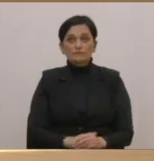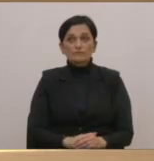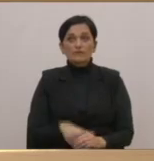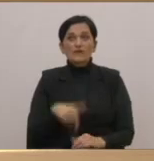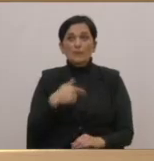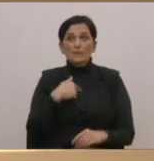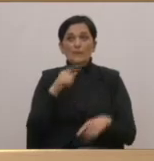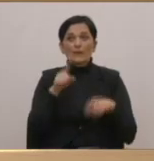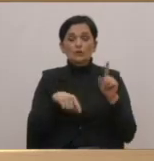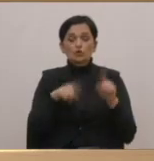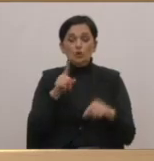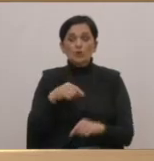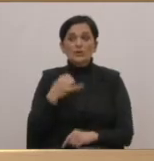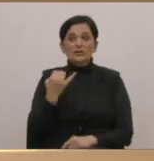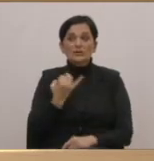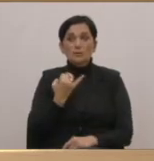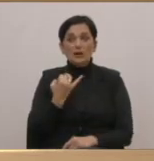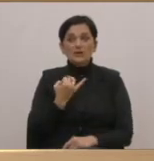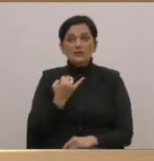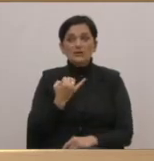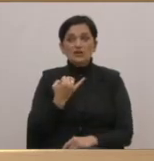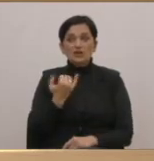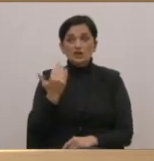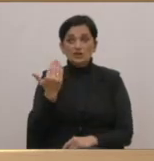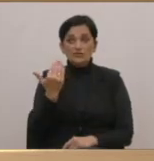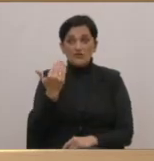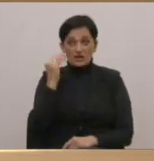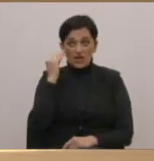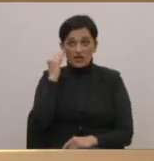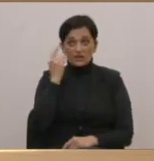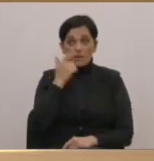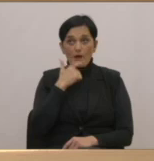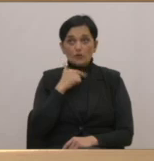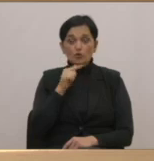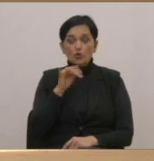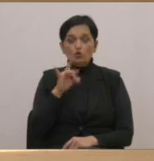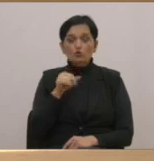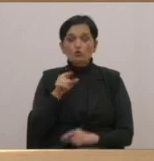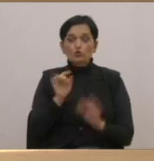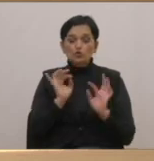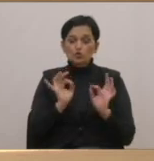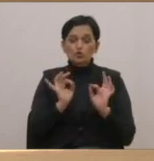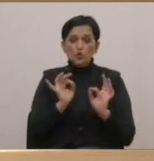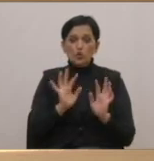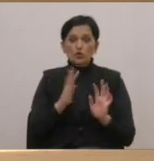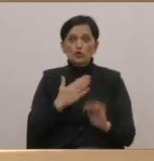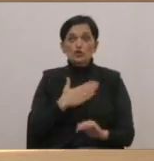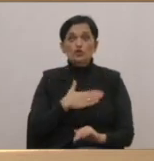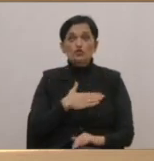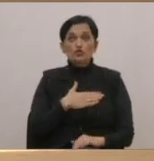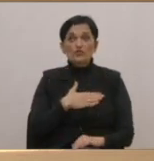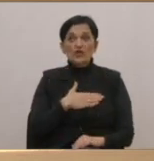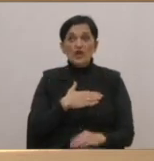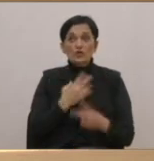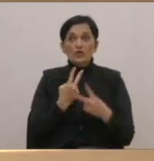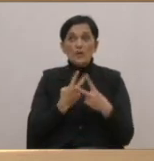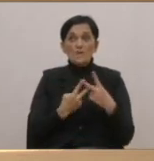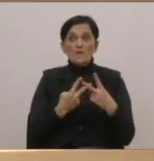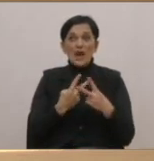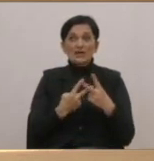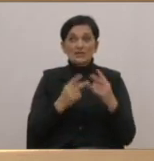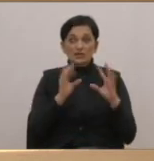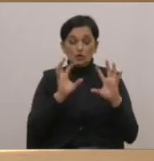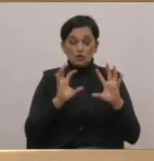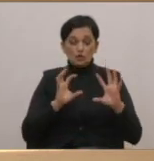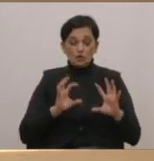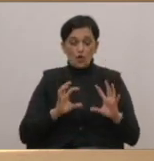მე ზოგადად მაინტერესებს რომ თქვენი აზრით ბატონო თამნიკე რამდენად სწორია რომ ჩვენ პენტენციურ კოდექს